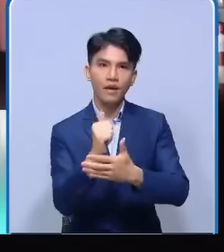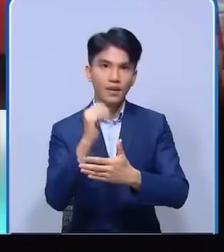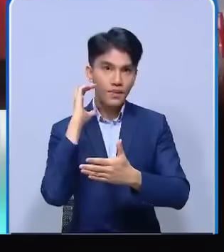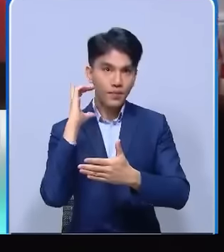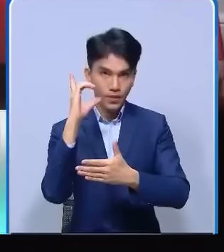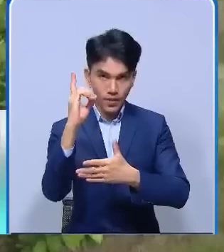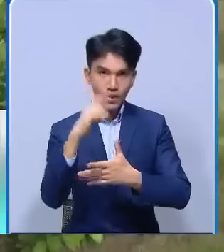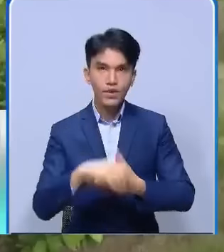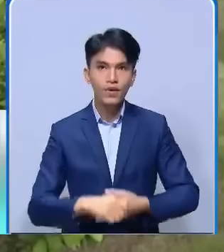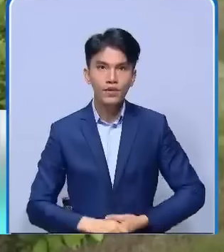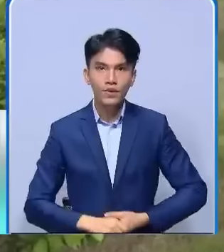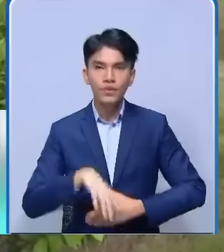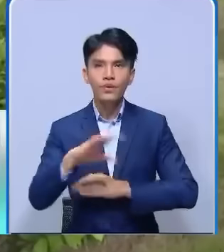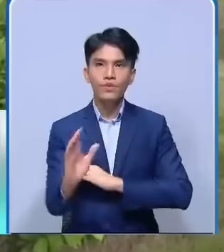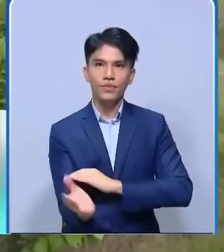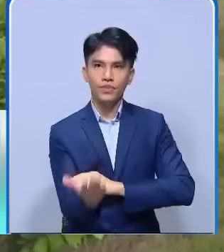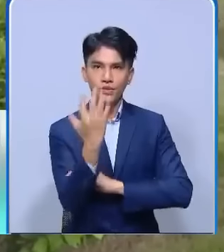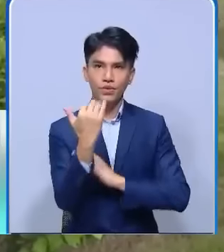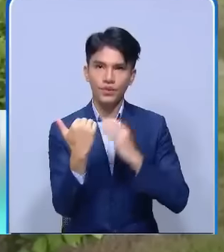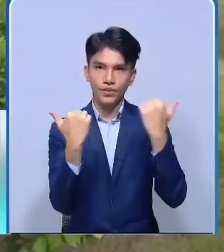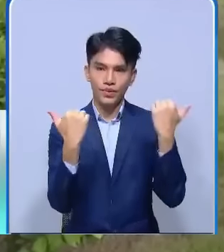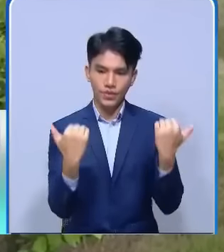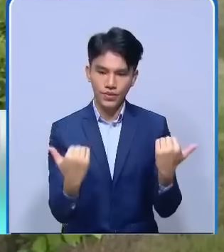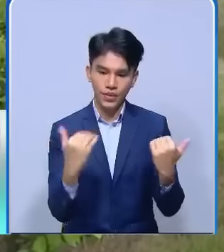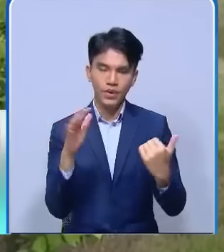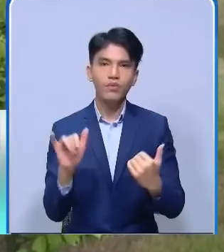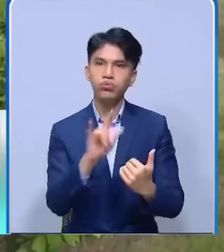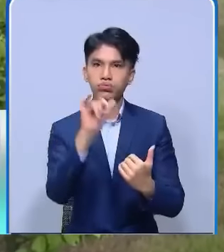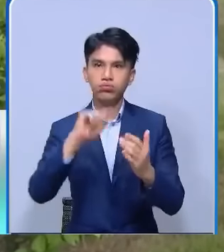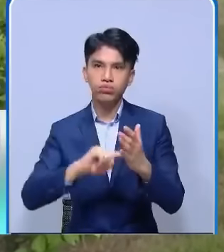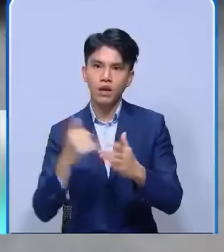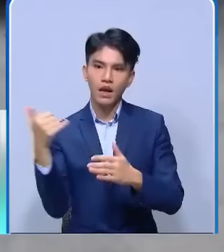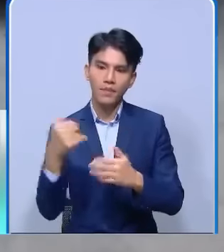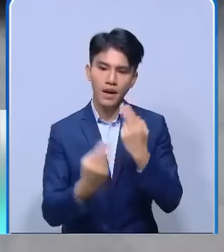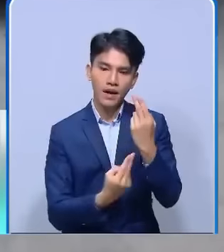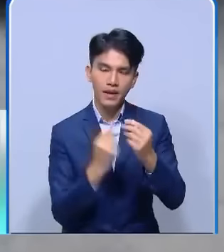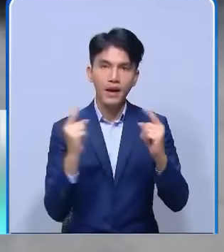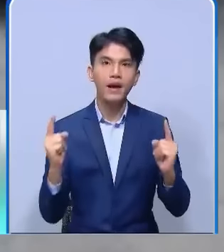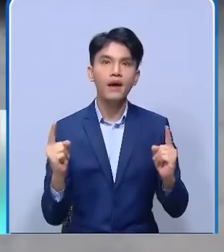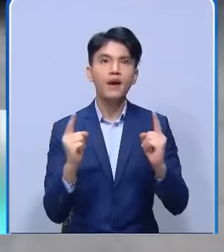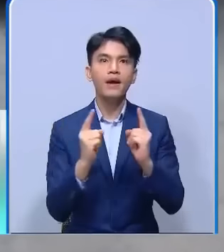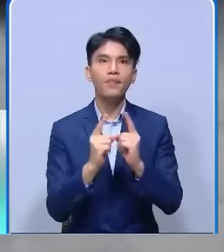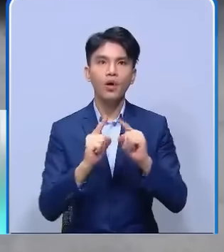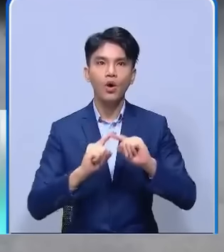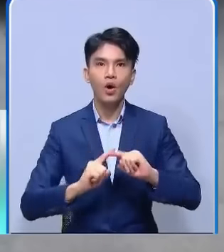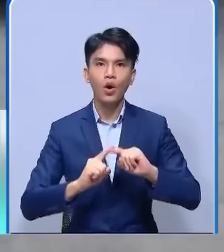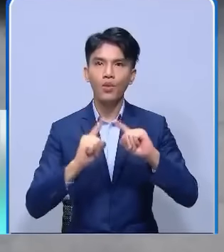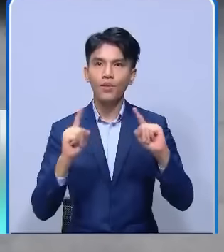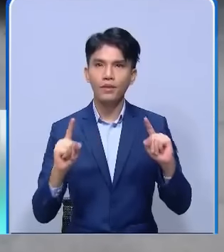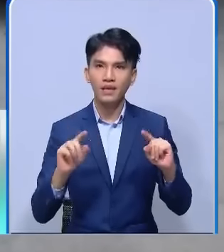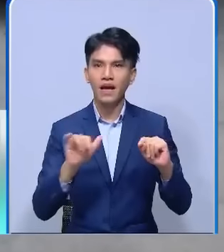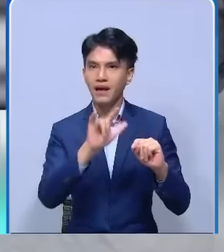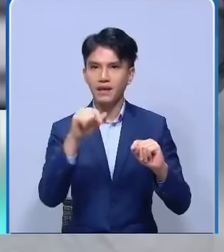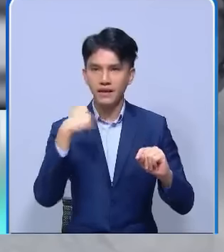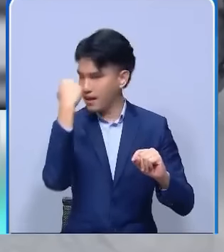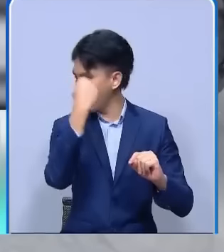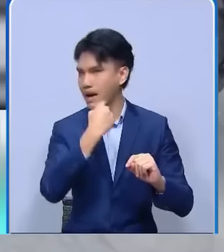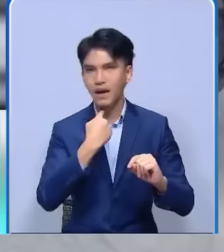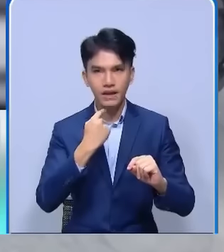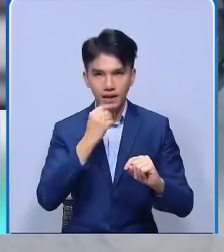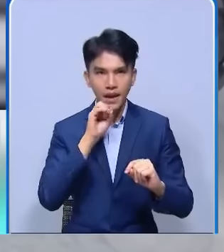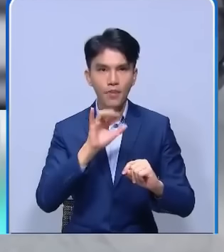ขณะที่บรรยากาศช่วงเช้าวันนี้นะคะก็มีญาติบางคนนะคะเริ่มมาติดต่อขอเยี่ยมผู้ต้องหาแล้วแต่ไม่มีการเปิดเผยนะคะว่าเป็นญาติของบอสคนใด